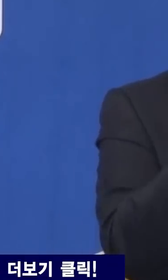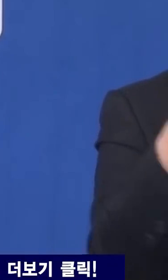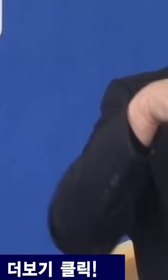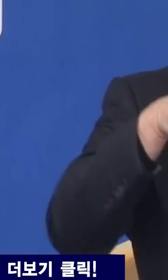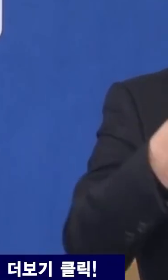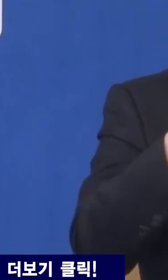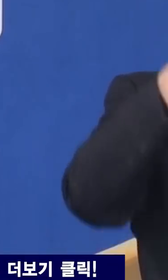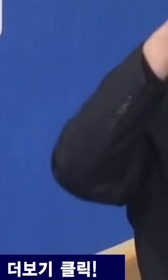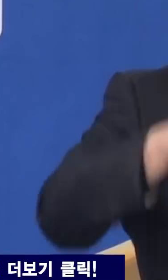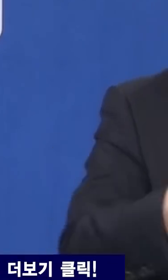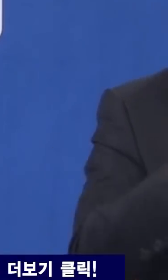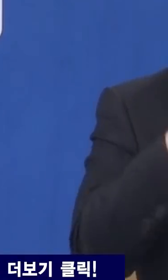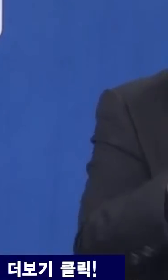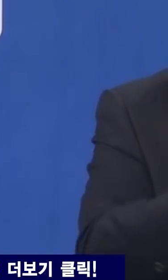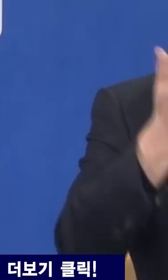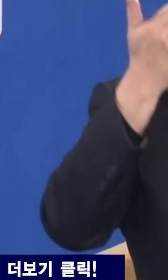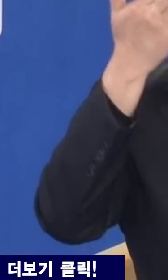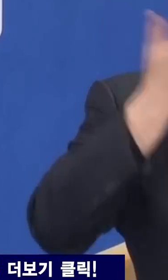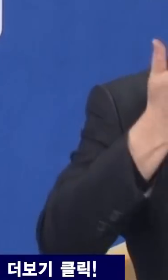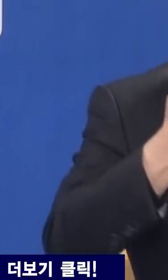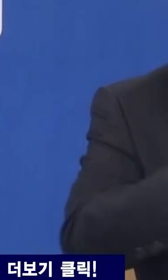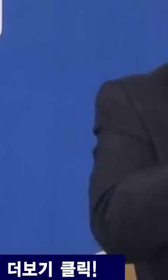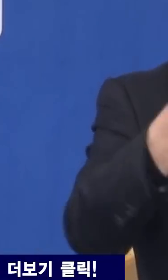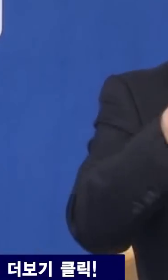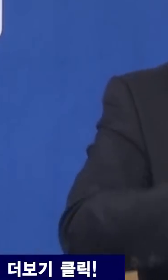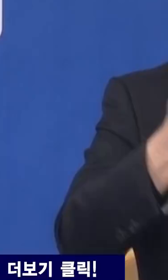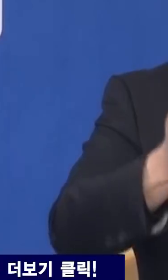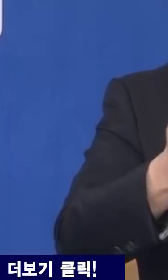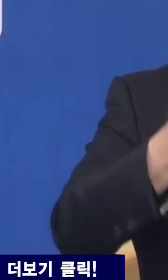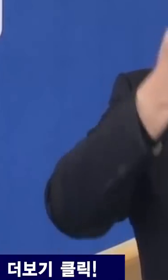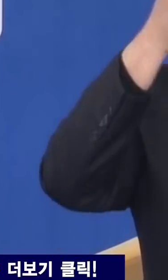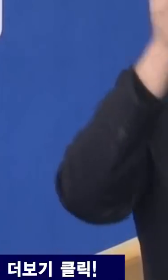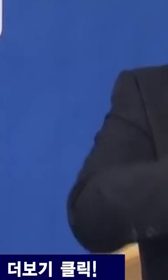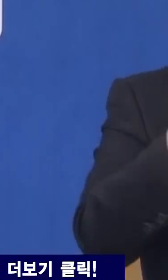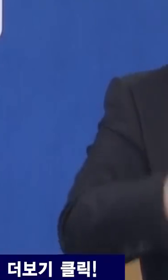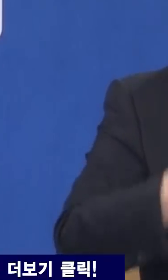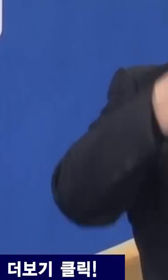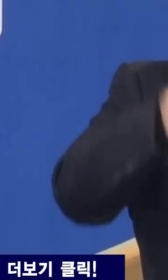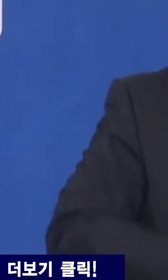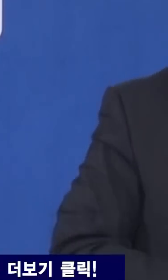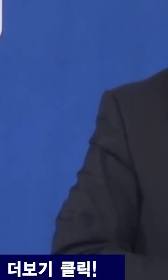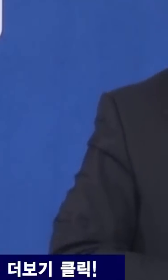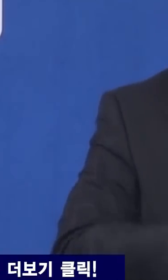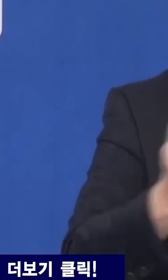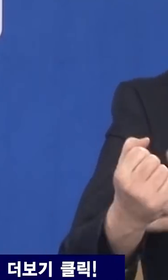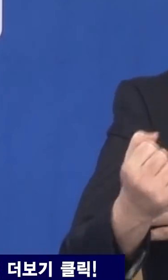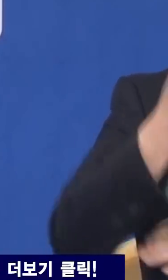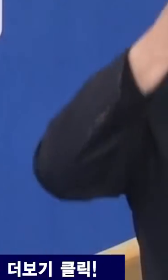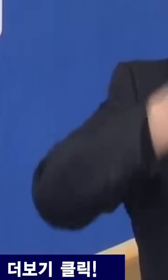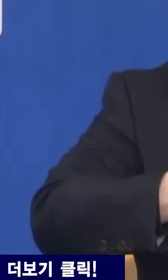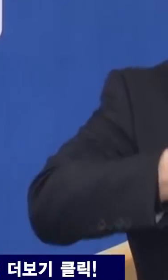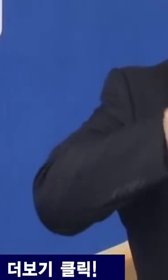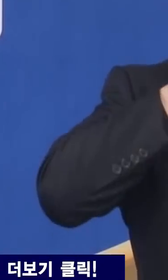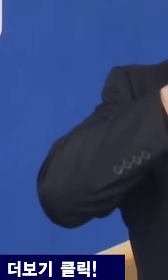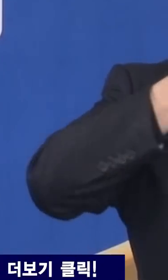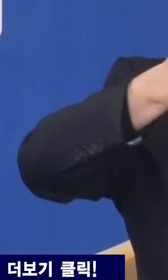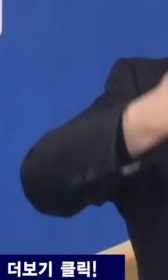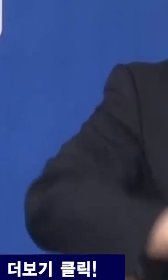화천대유 그분의 존재가 현직 대법관으로 드러났음에도 윤 후보와 국민의힘은 사죄하지 않고